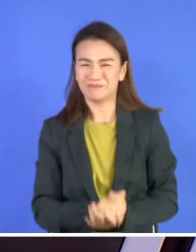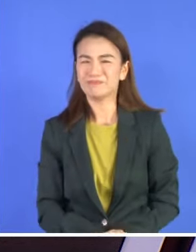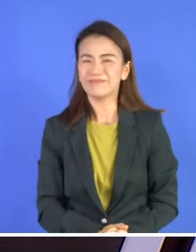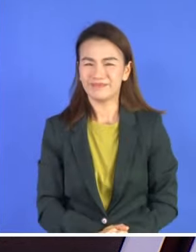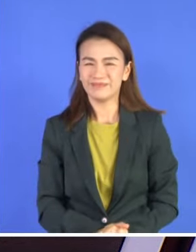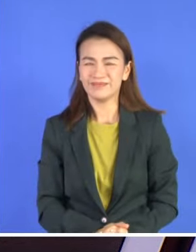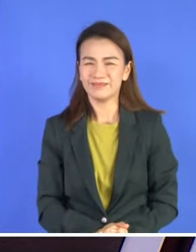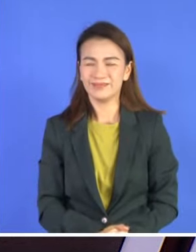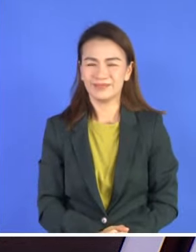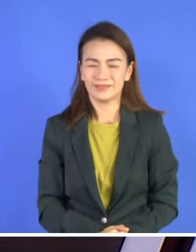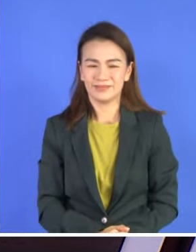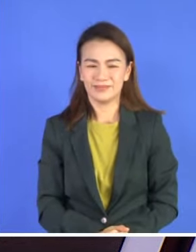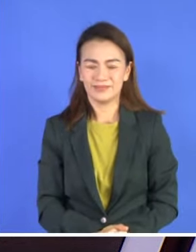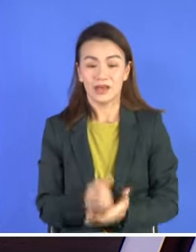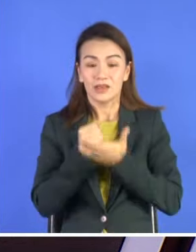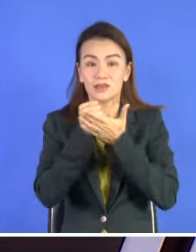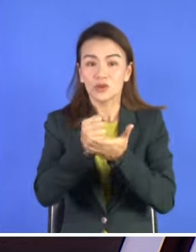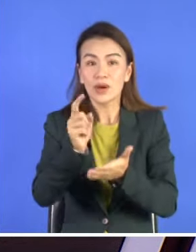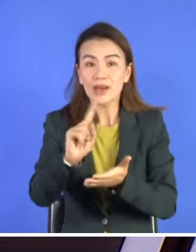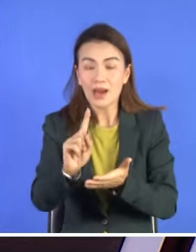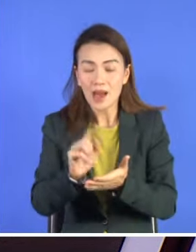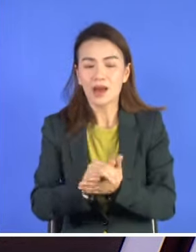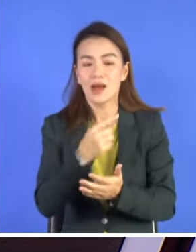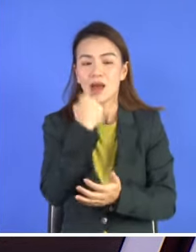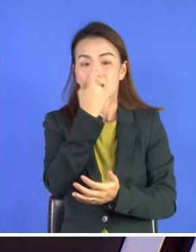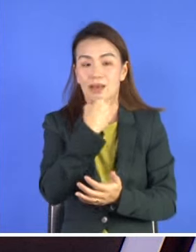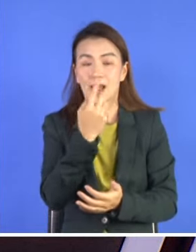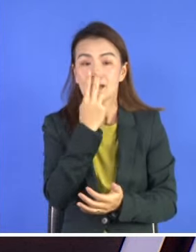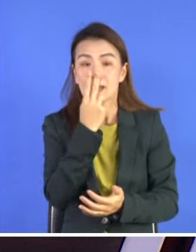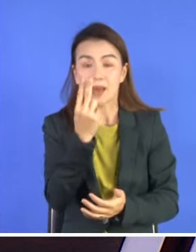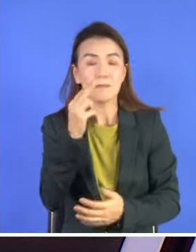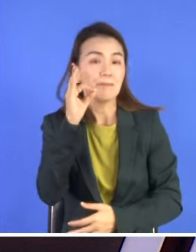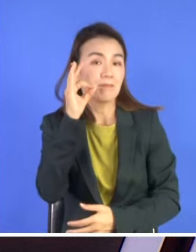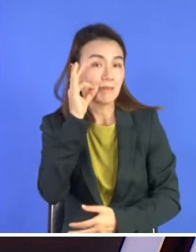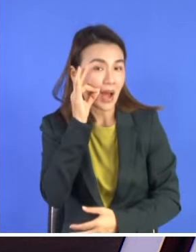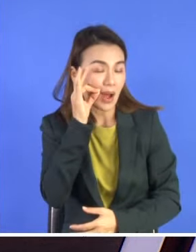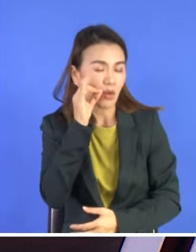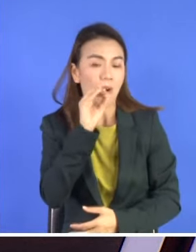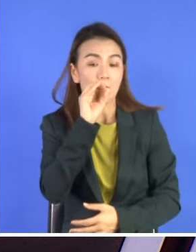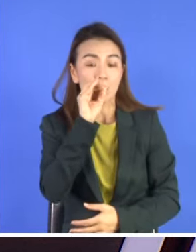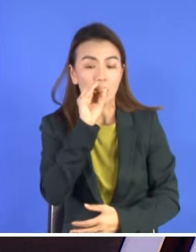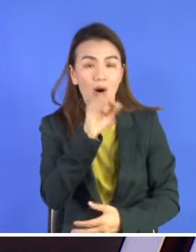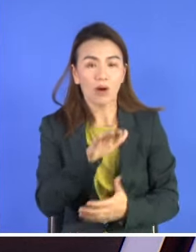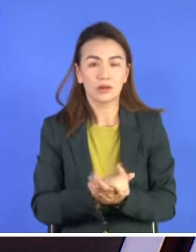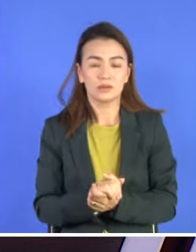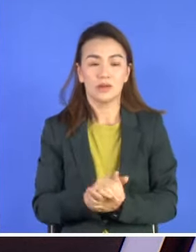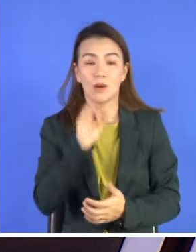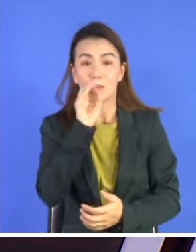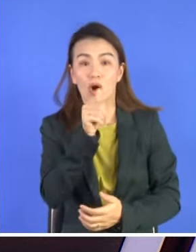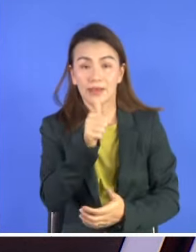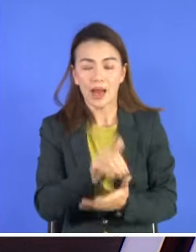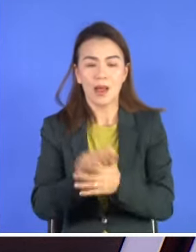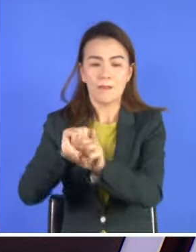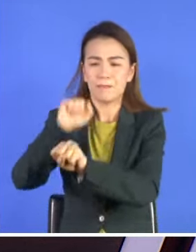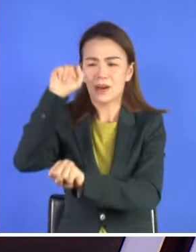ส่วนคร่าวนี้ช่วยกันหน่อยเป็นหูเป็นตาเผื่อว่าใครเจอแมวตัวนี้นะคะแจ้งเจ้าของเขาไปหน่อยเจ้าของเนี่ยเขาติดป้ายประกาศ